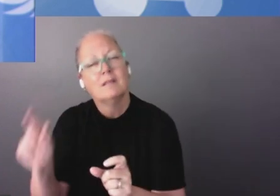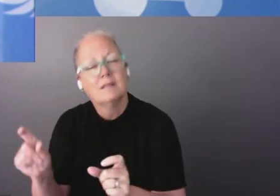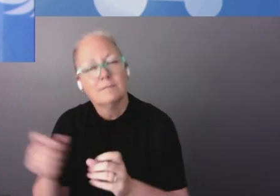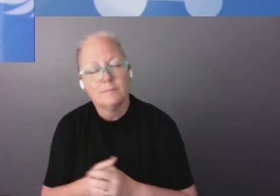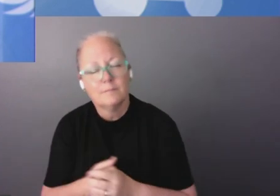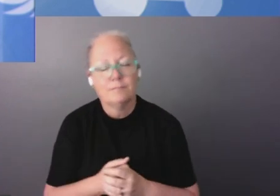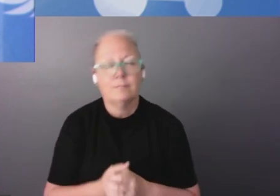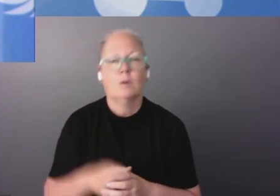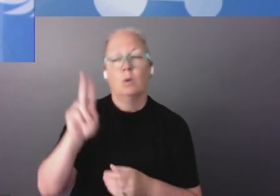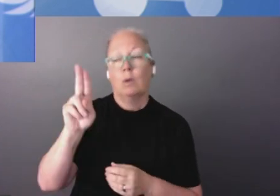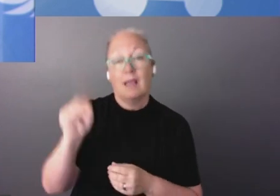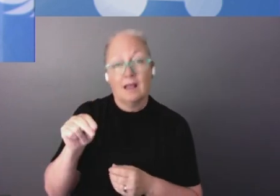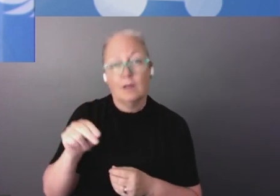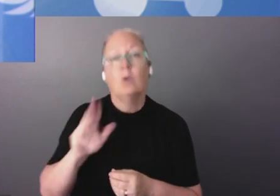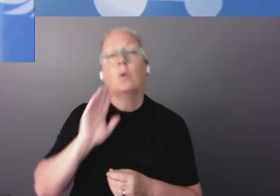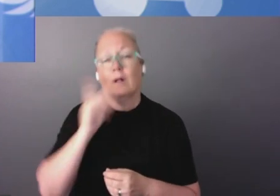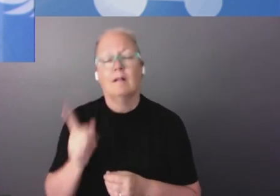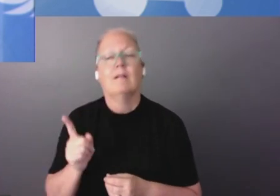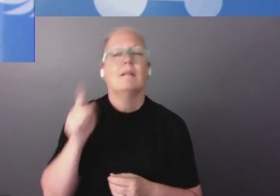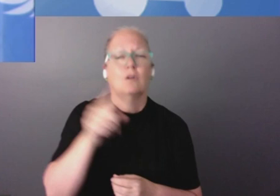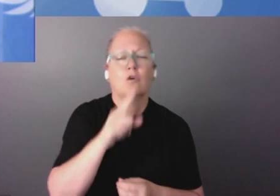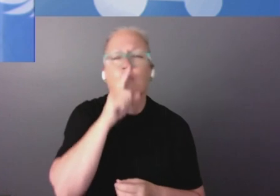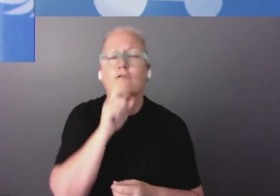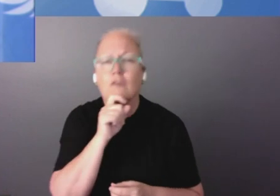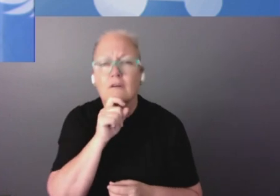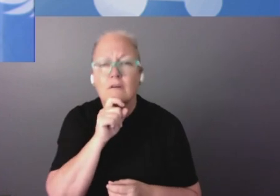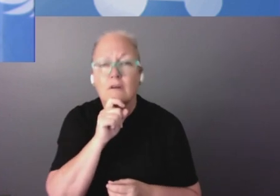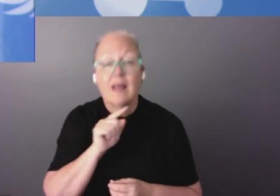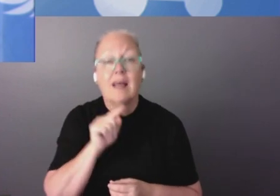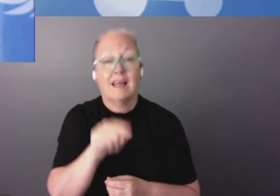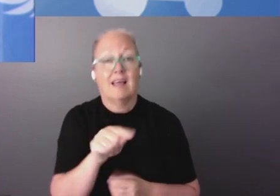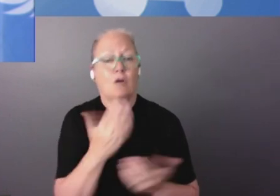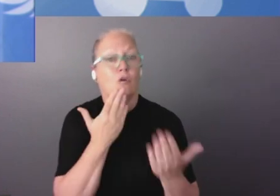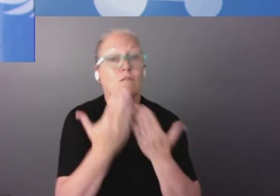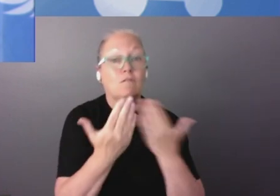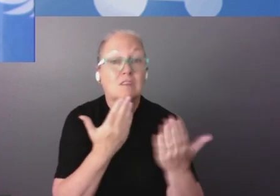chodzi o nasze wysiłki podejmowane w celu